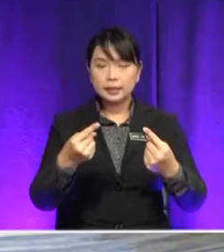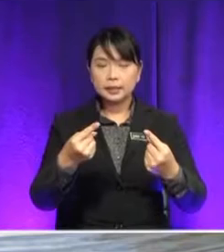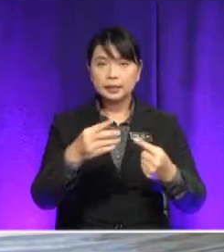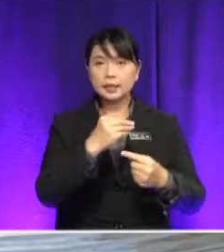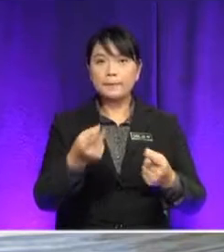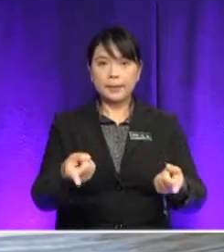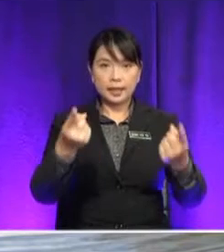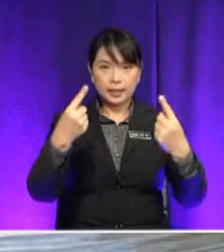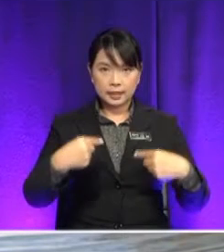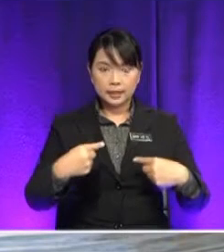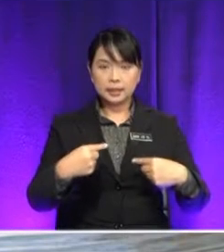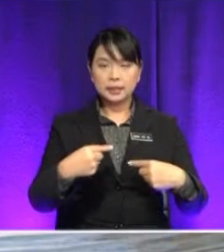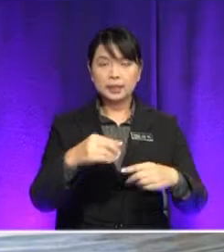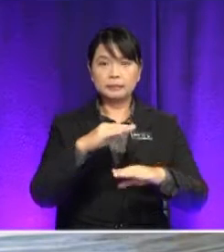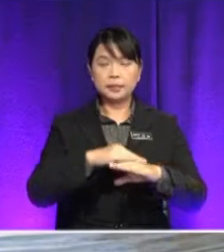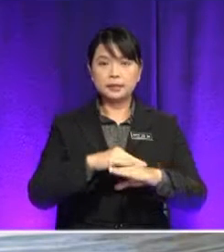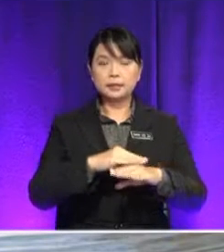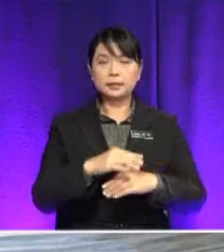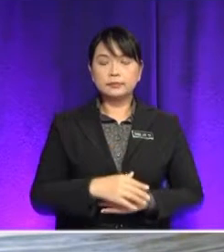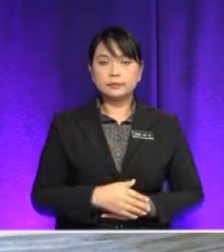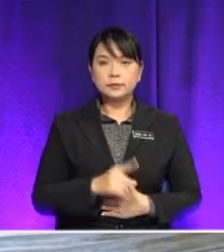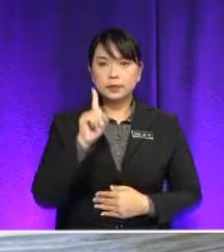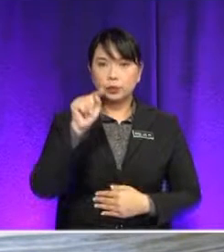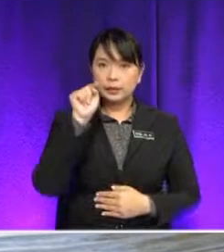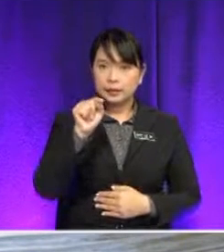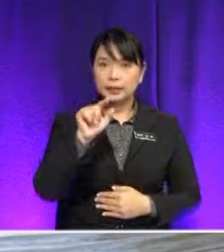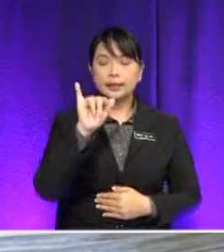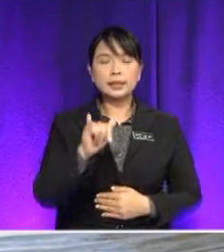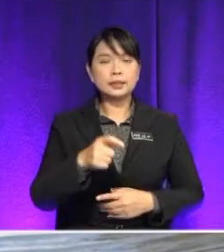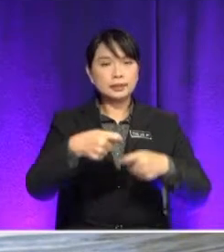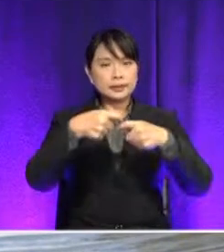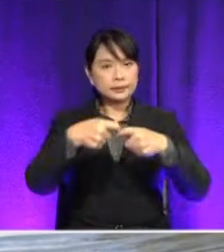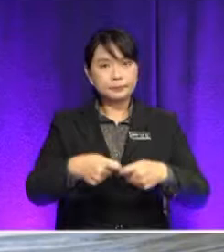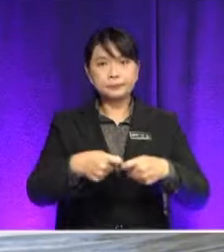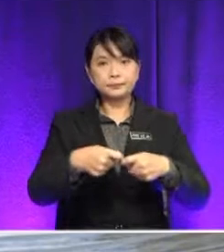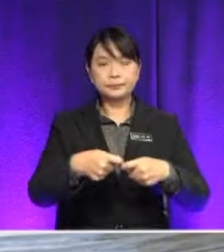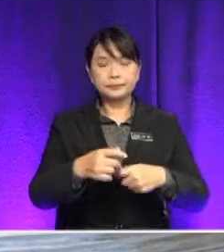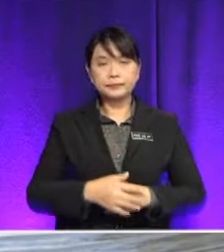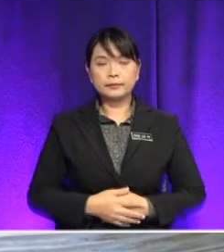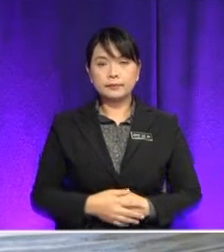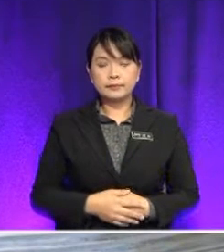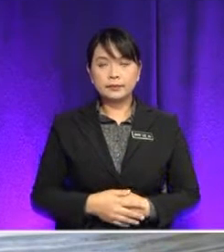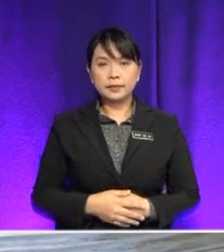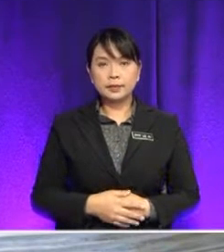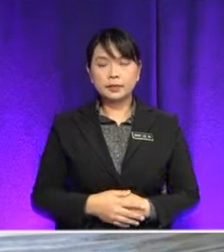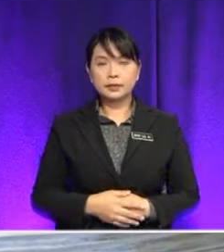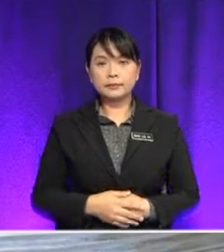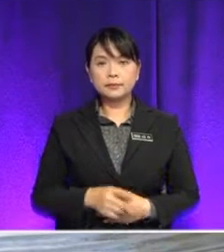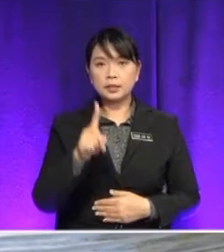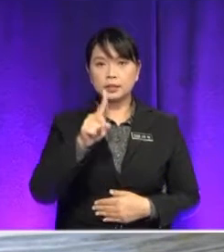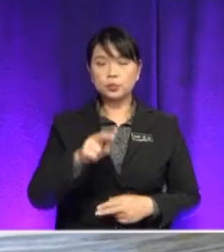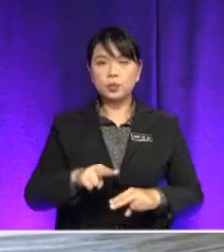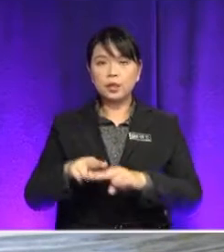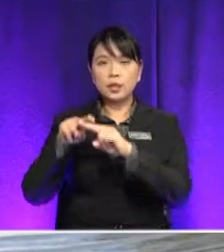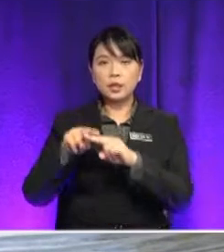berkala dalam satu lintasan pada satu titik yang tetap oke dimana satu ayeuna lengkap